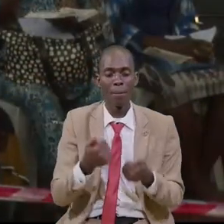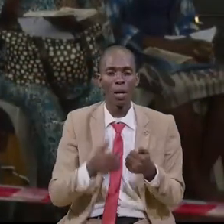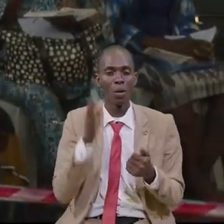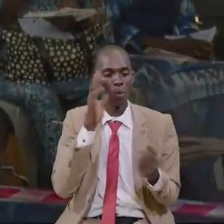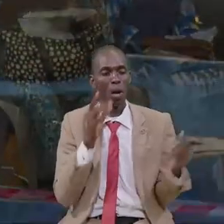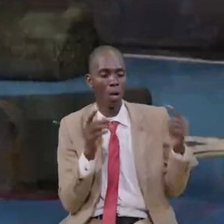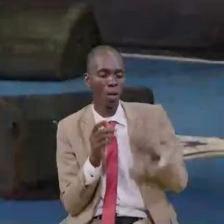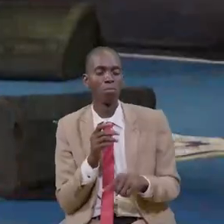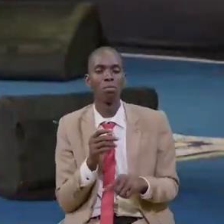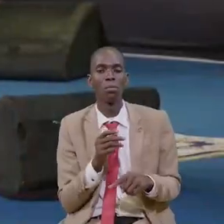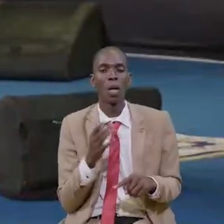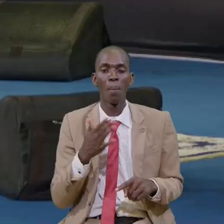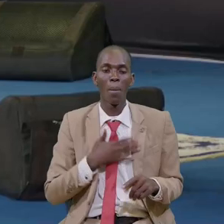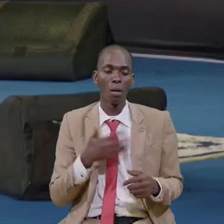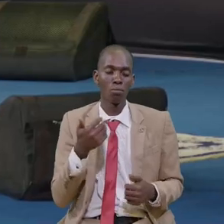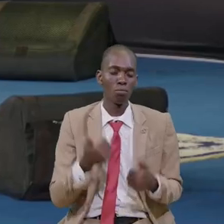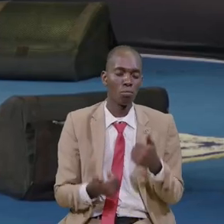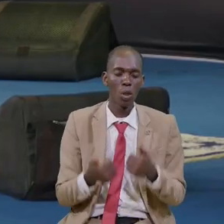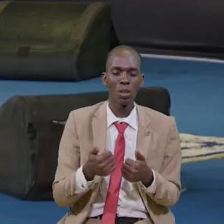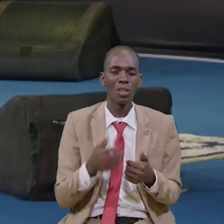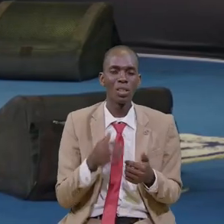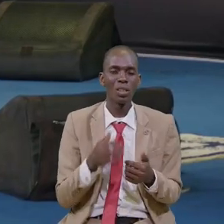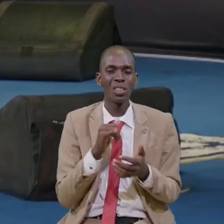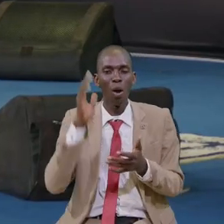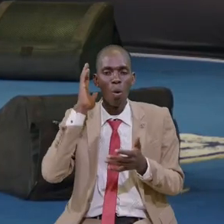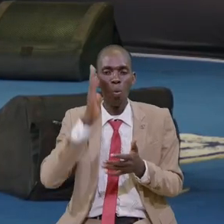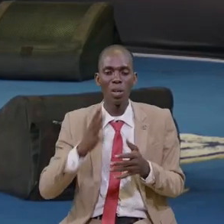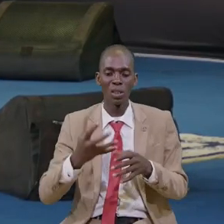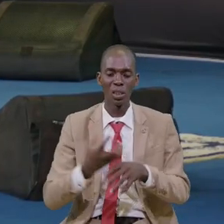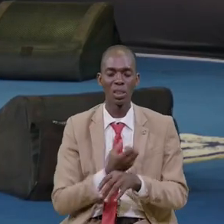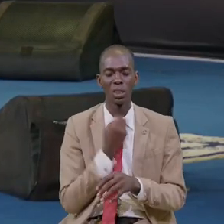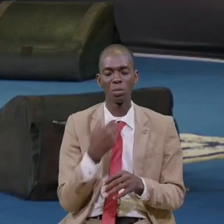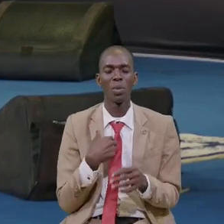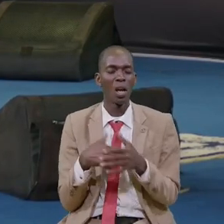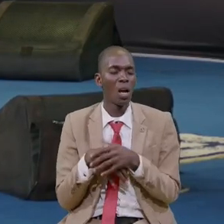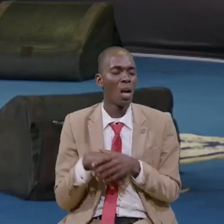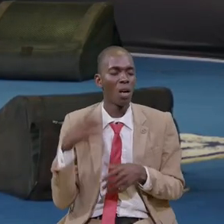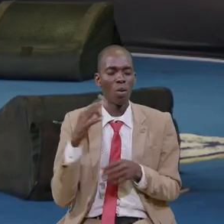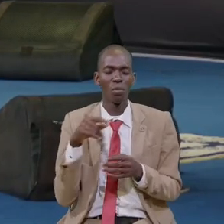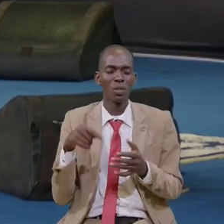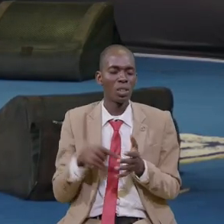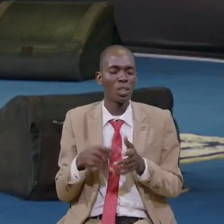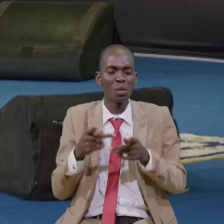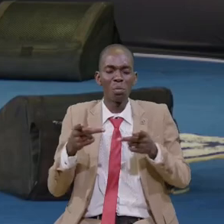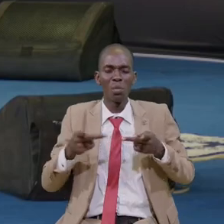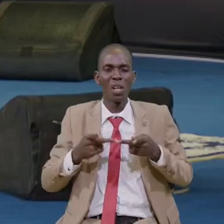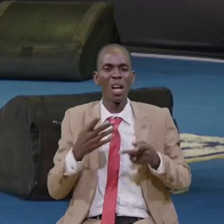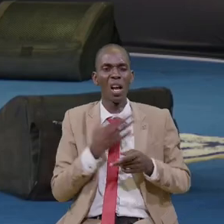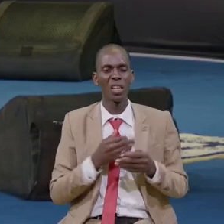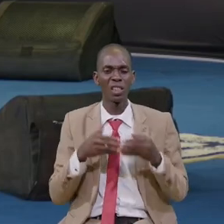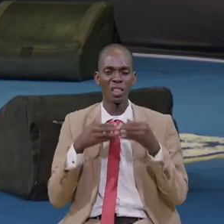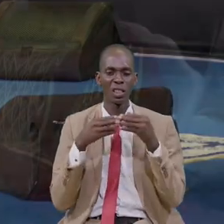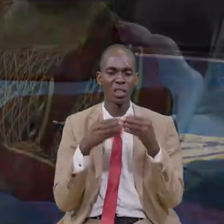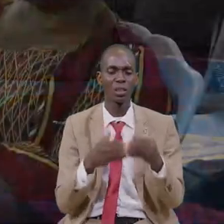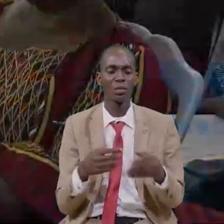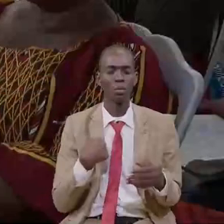bus qui va me sortir de ce lieu et qui m'amènera à la destination